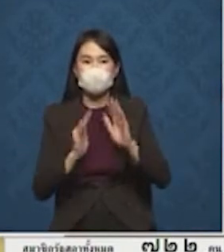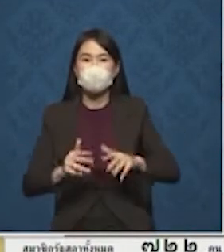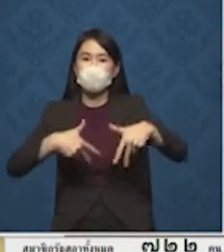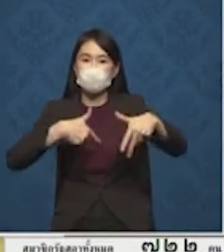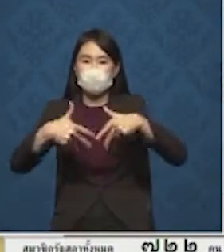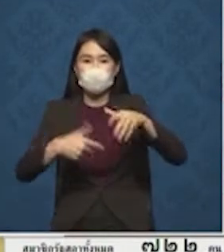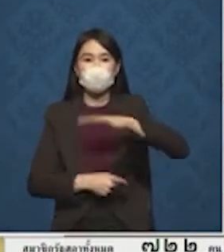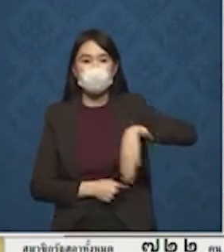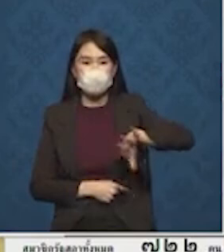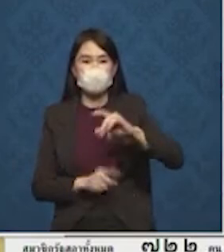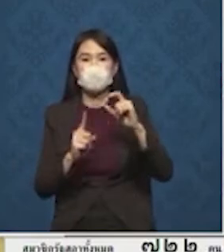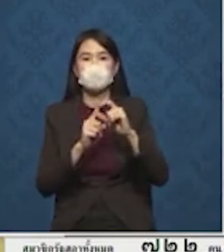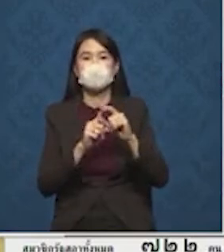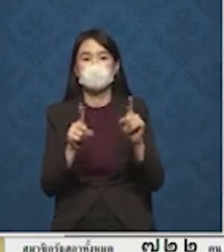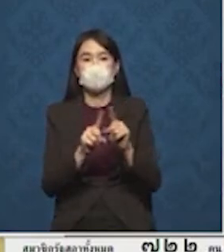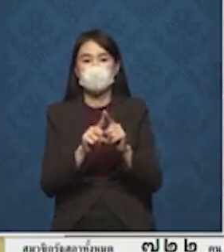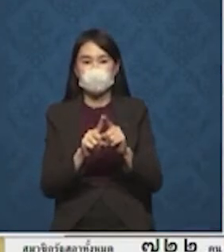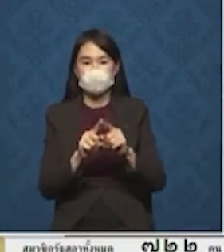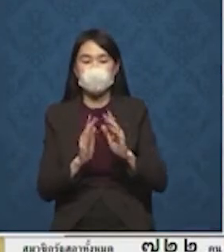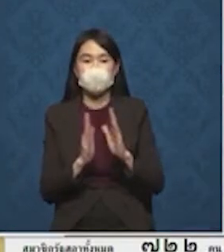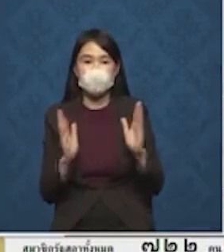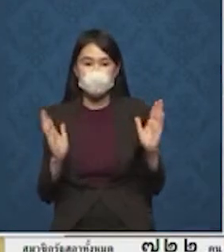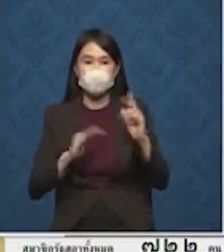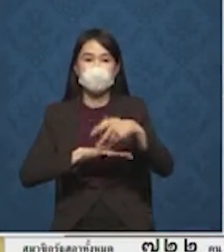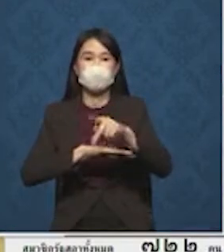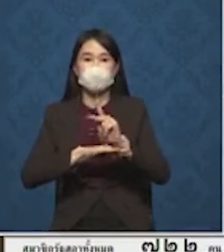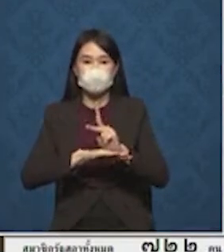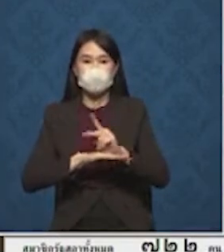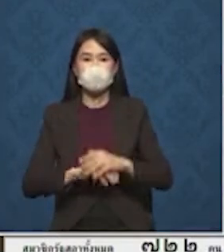เป็ิยามคำเดยวกันครับขอบกคณขอบคุ